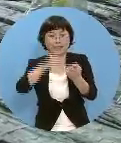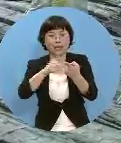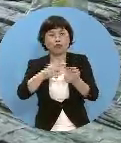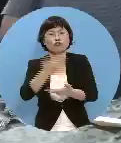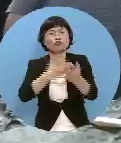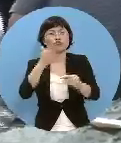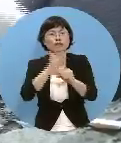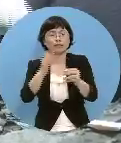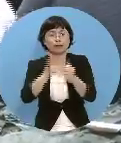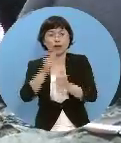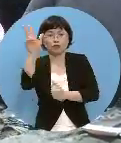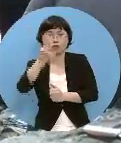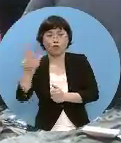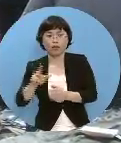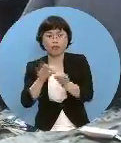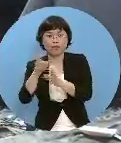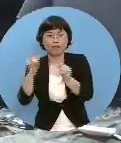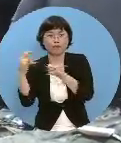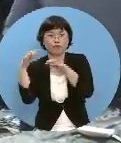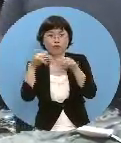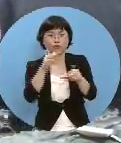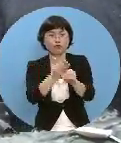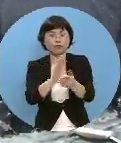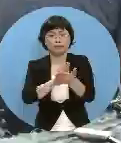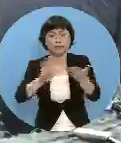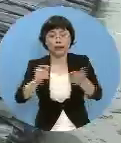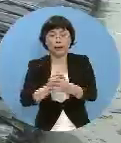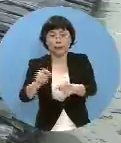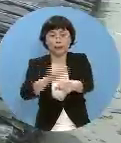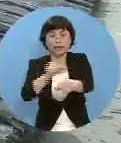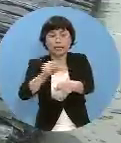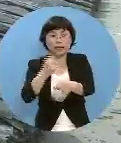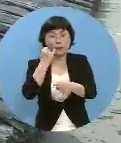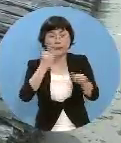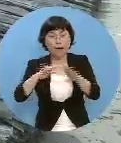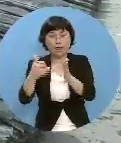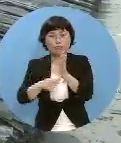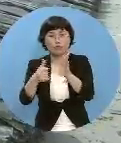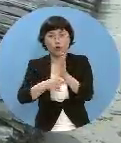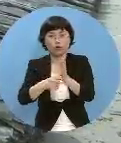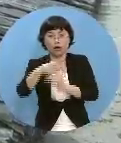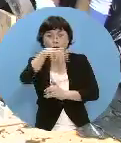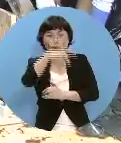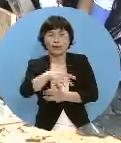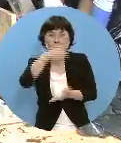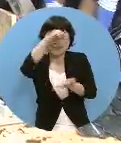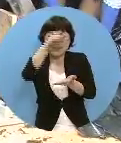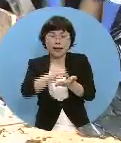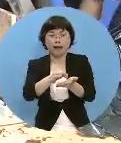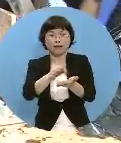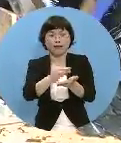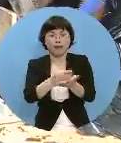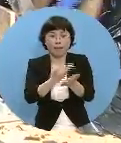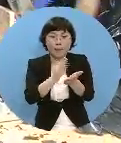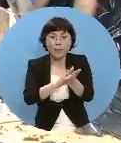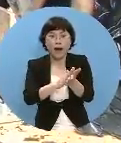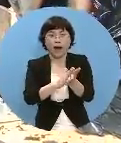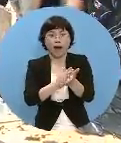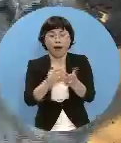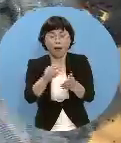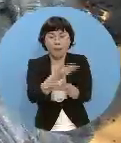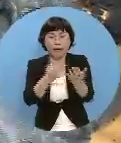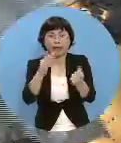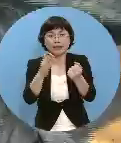상인들이 몰려들고 있습니다. 특히 해조류를 산지에서 저렴한 비용으로 가공 유통해 높은